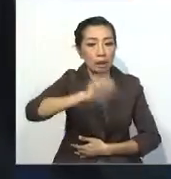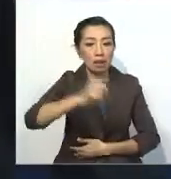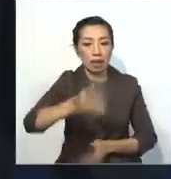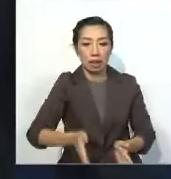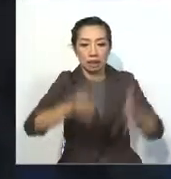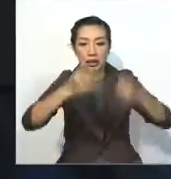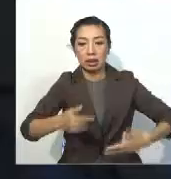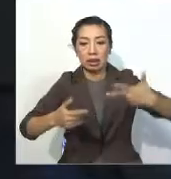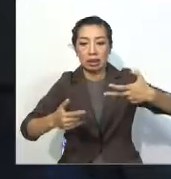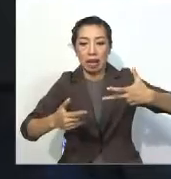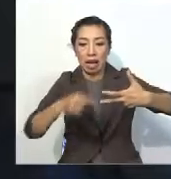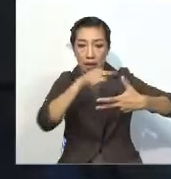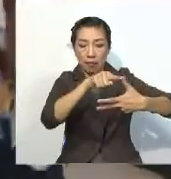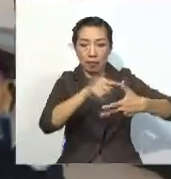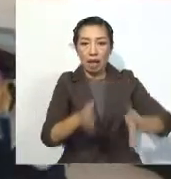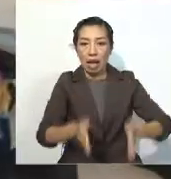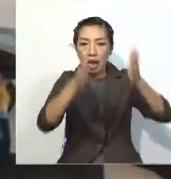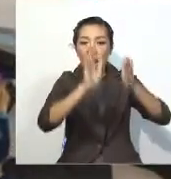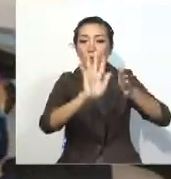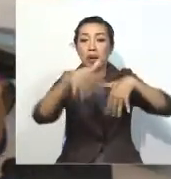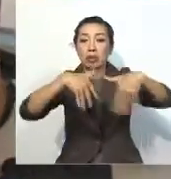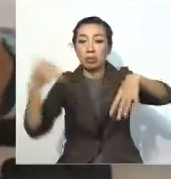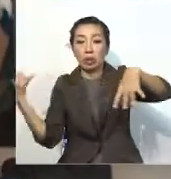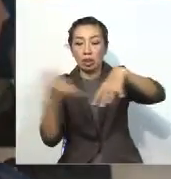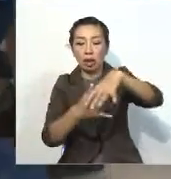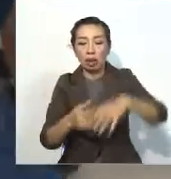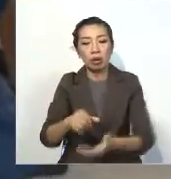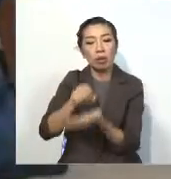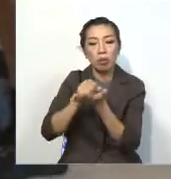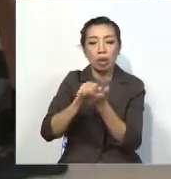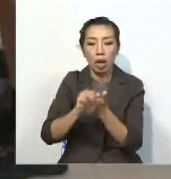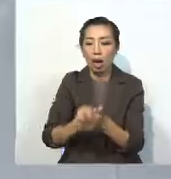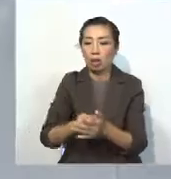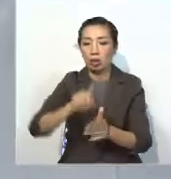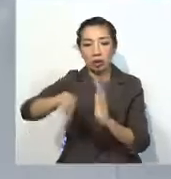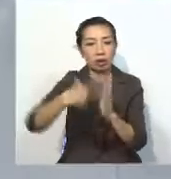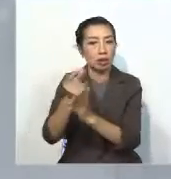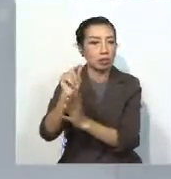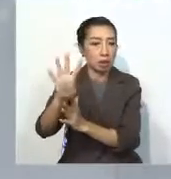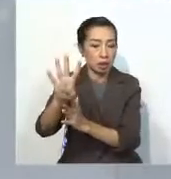3อาคารผู้โดยสารจะให้บริการ24 ชั่วโมงนะครับจะยาวไปจนถึงวันที่